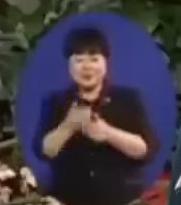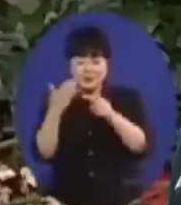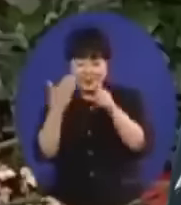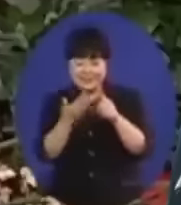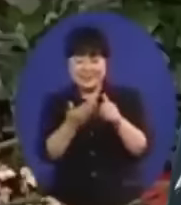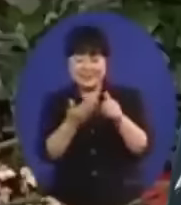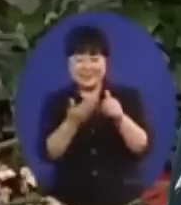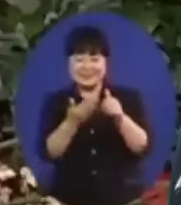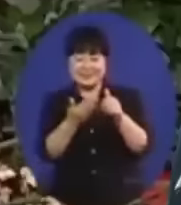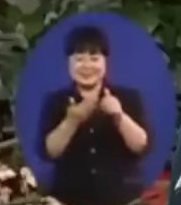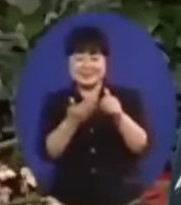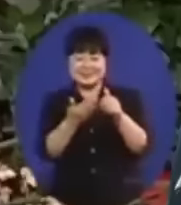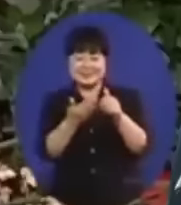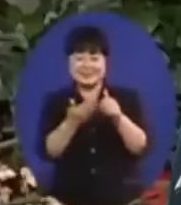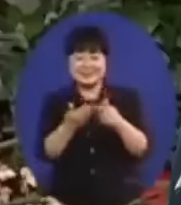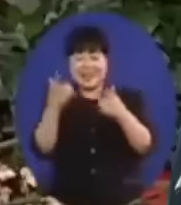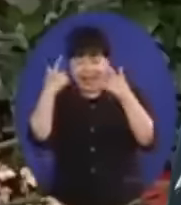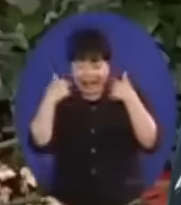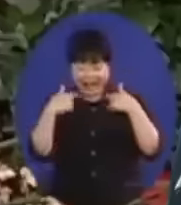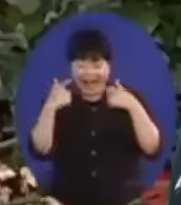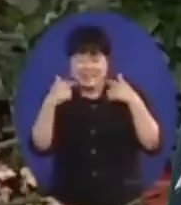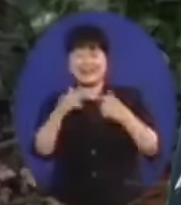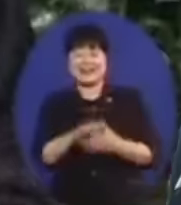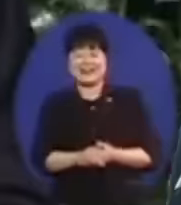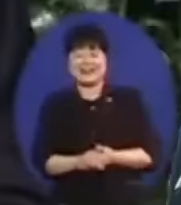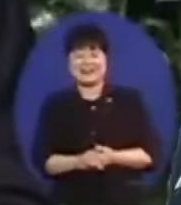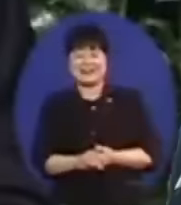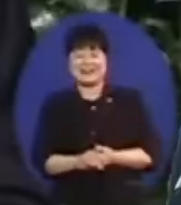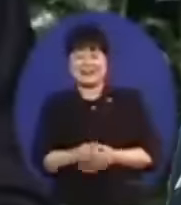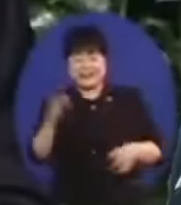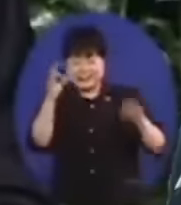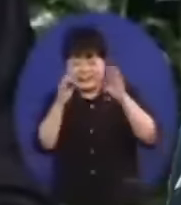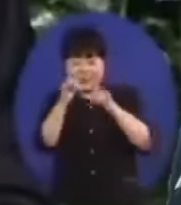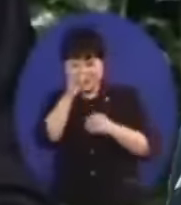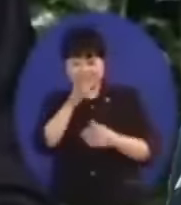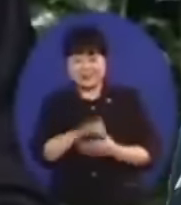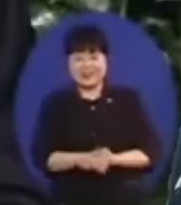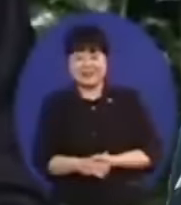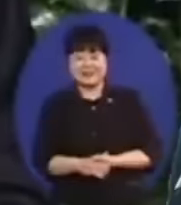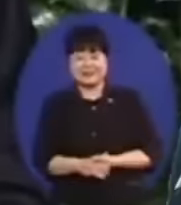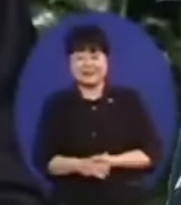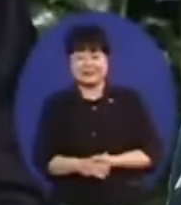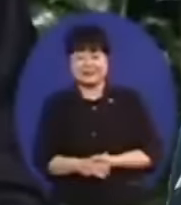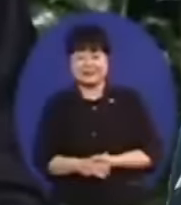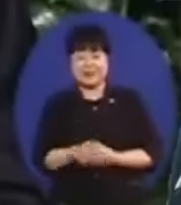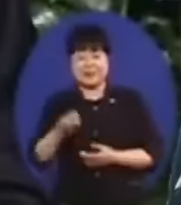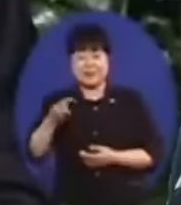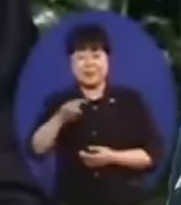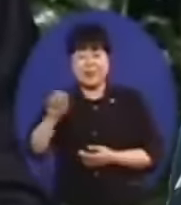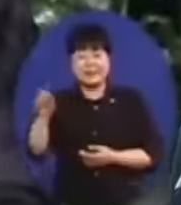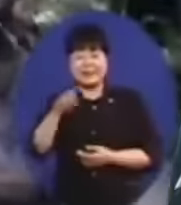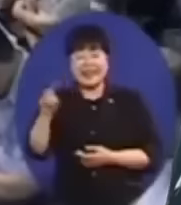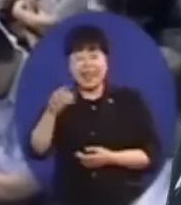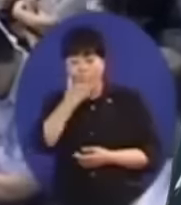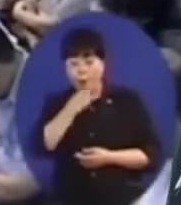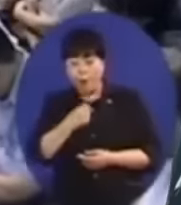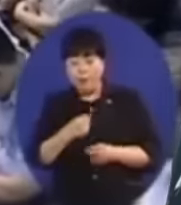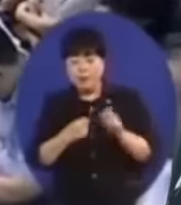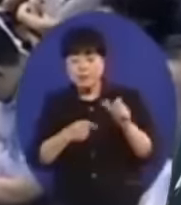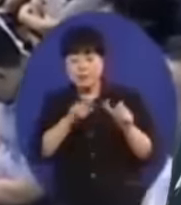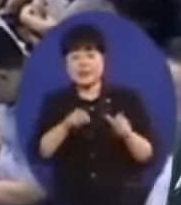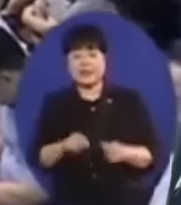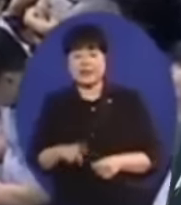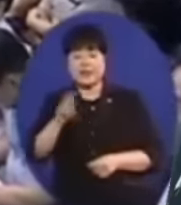주님께서 항상 찾으시는 것입니다. 마태복음 15장